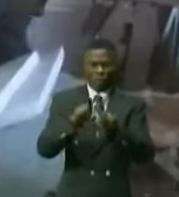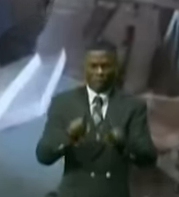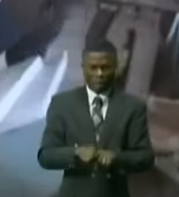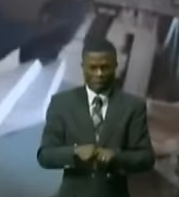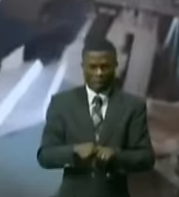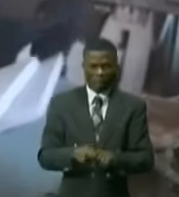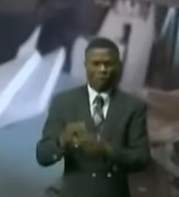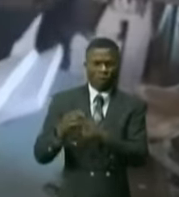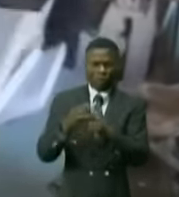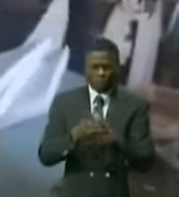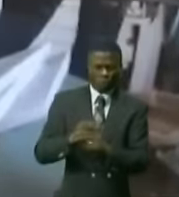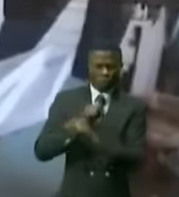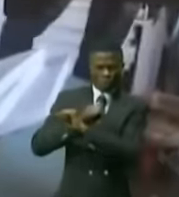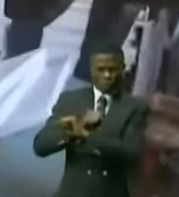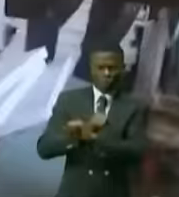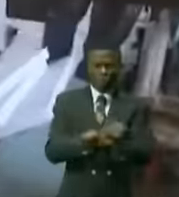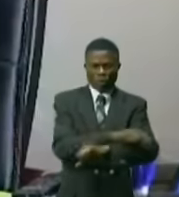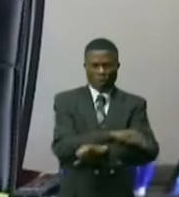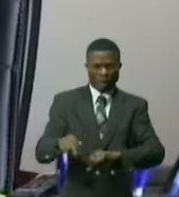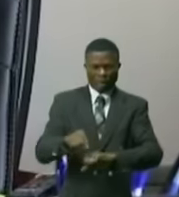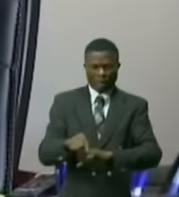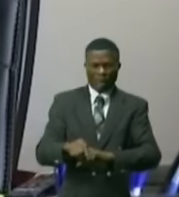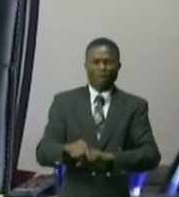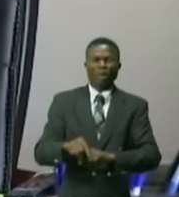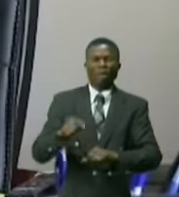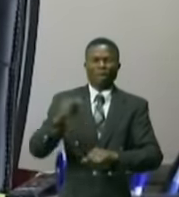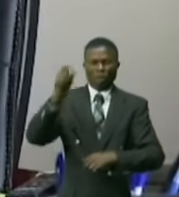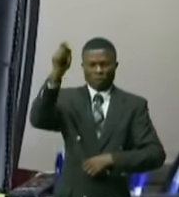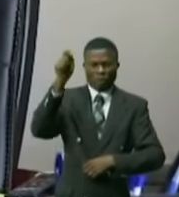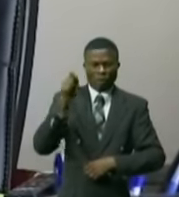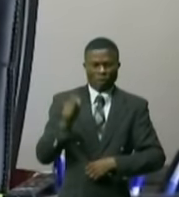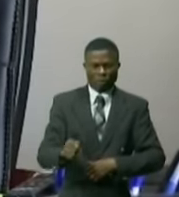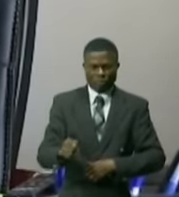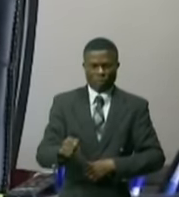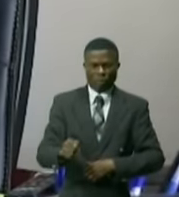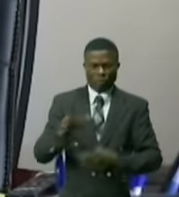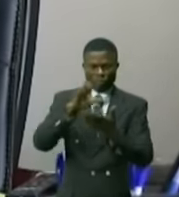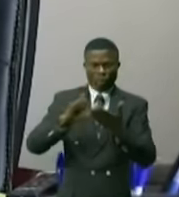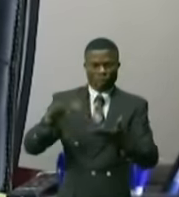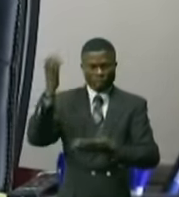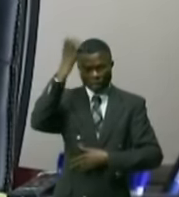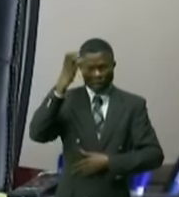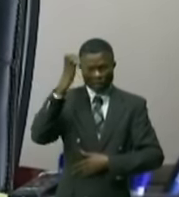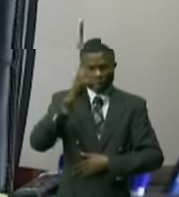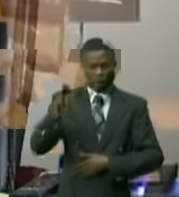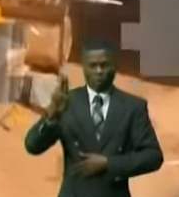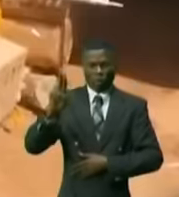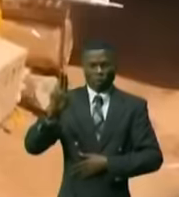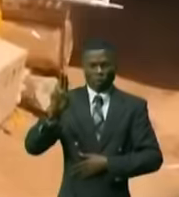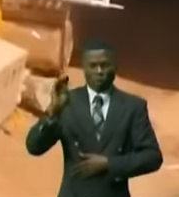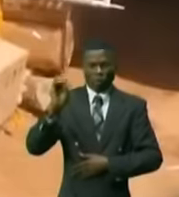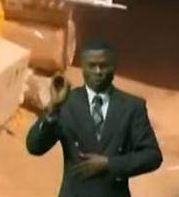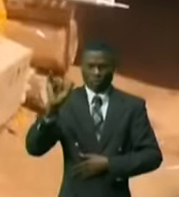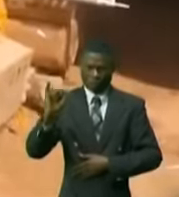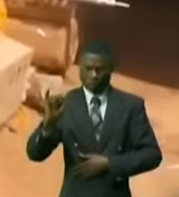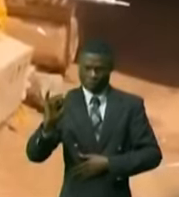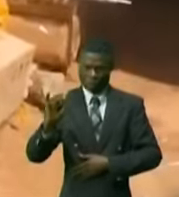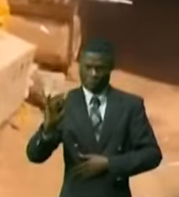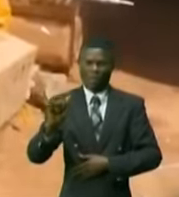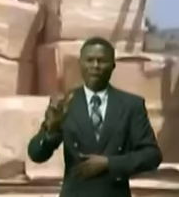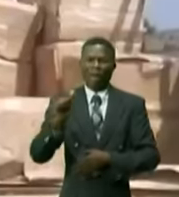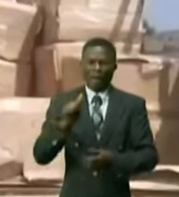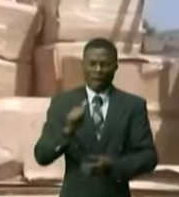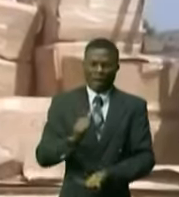la sécurisation par l'administration militaire de l'Ituri sous la coordination de lieutenant général, le Bouyanka Chumoni, a permis à